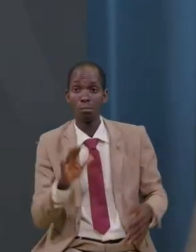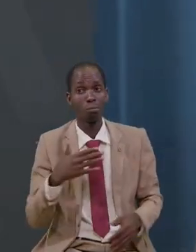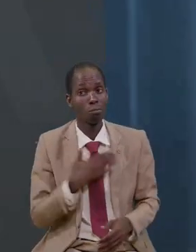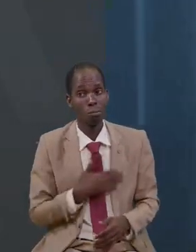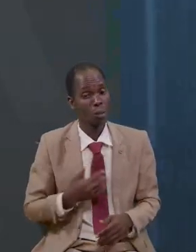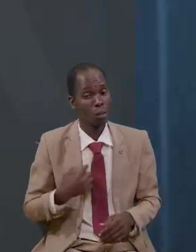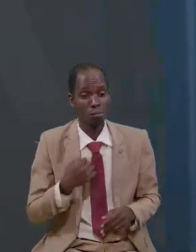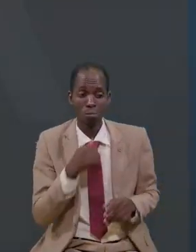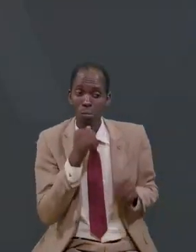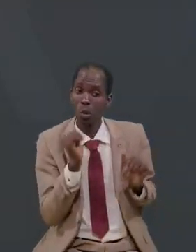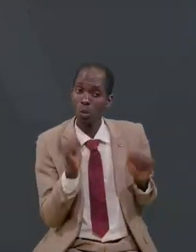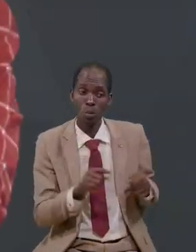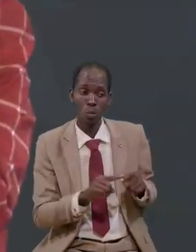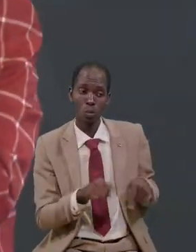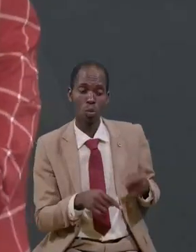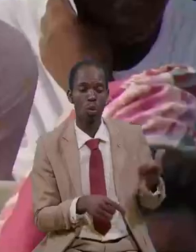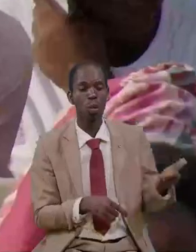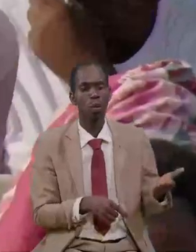Ah, je ne peux pas.